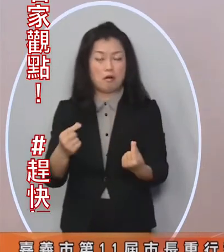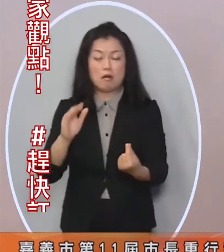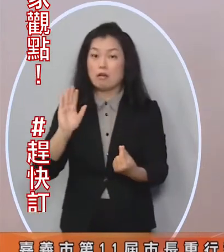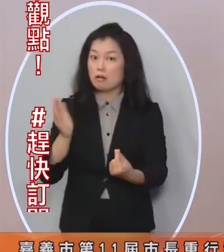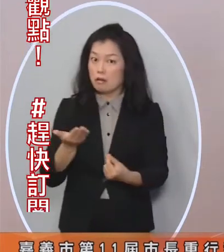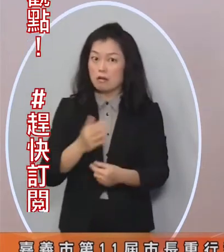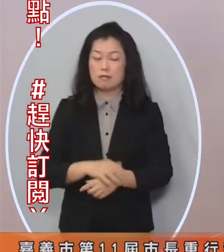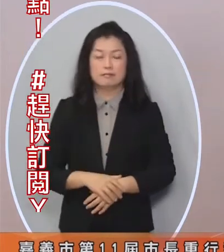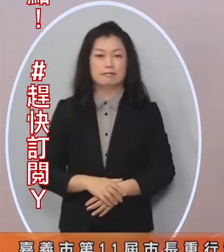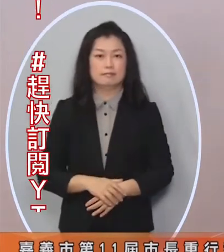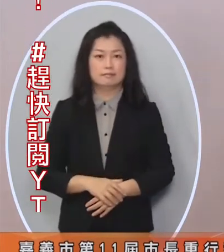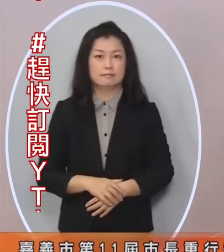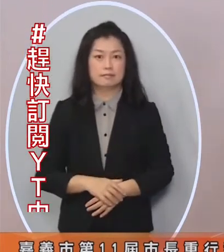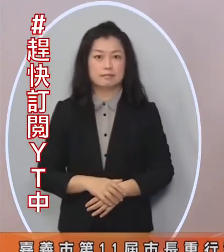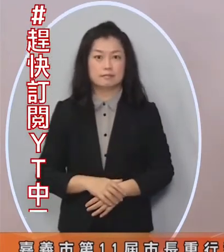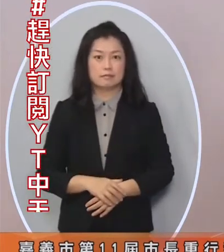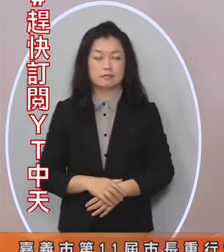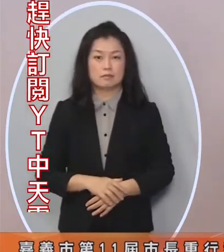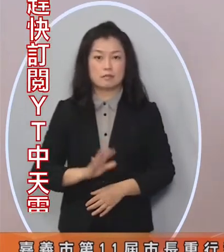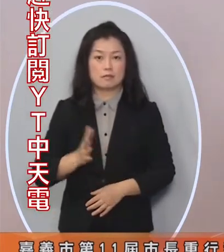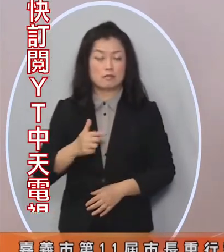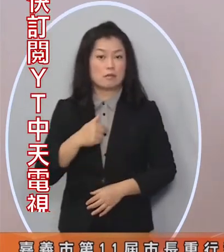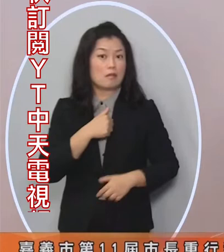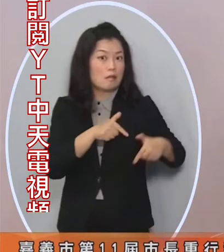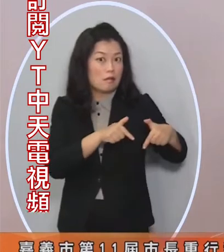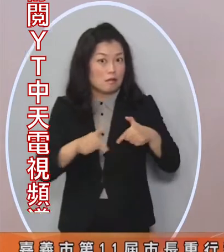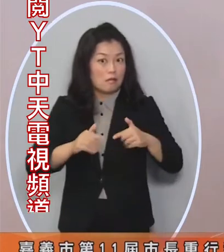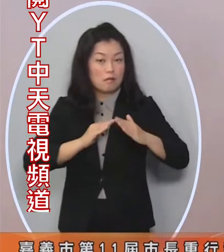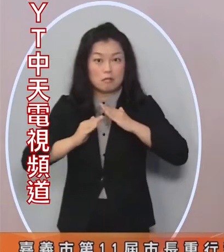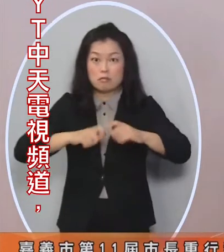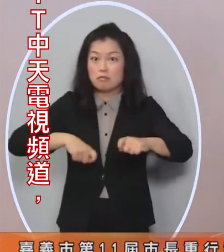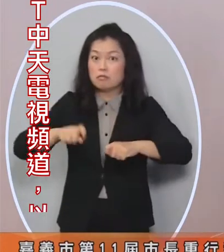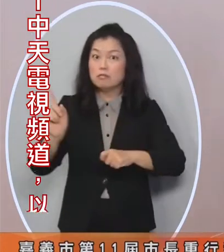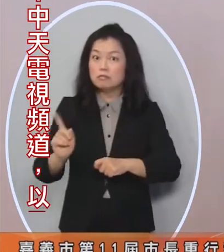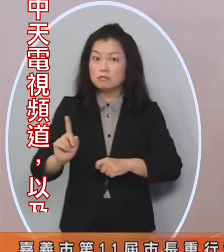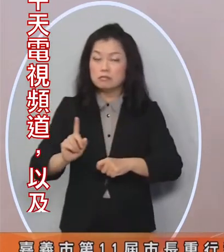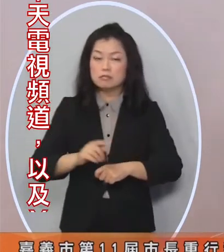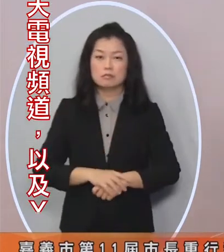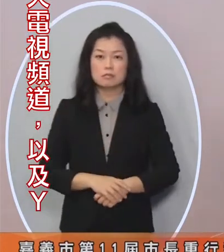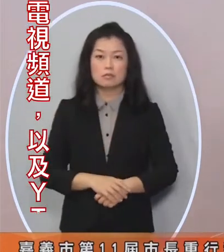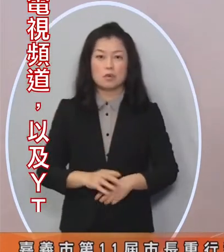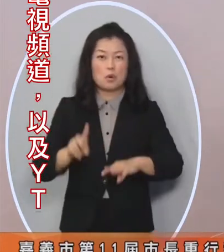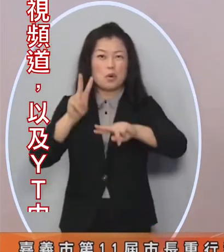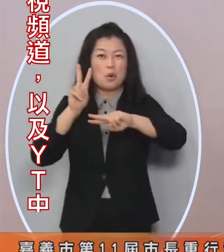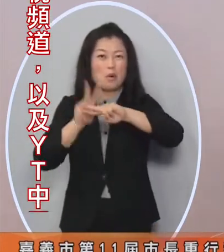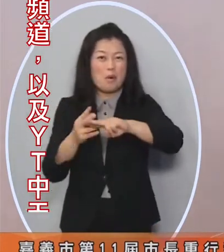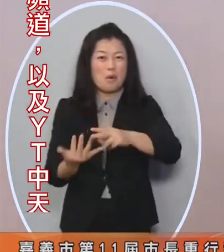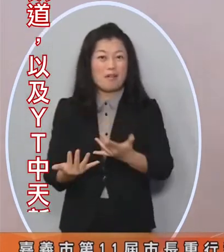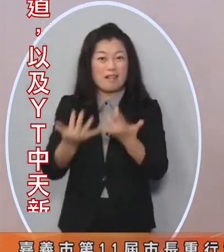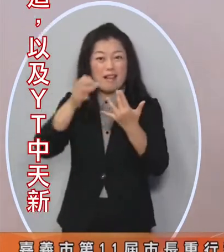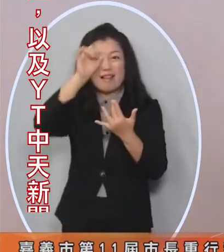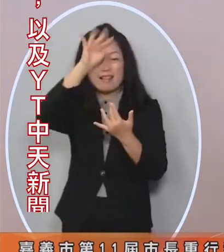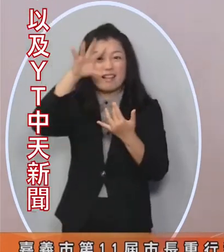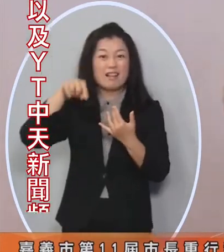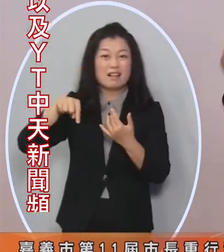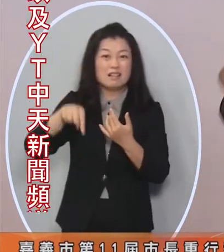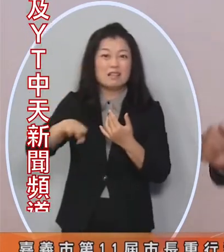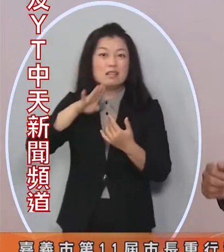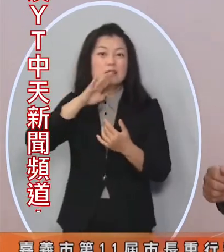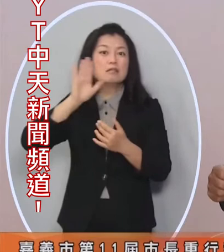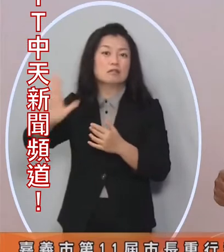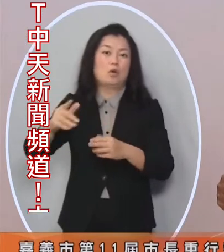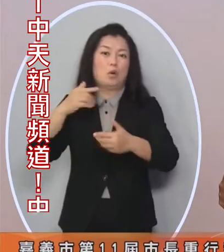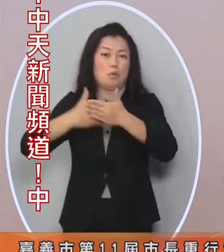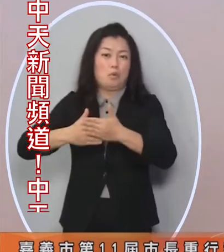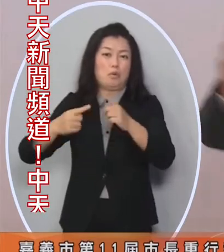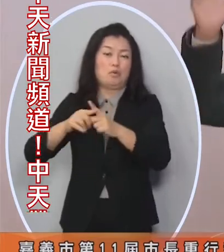你就讲心理战略，吼、哦，怎讲先啊？共产党是共产党，中国人是中